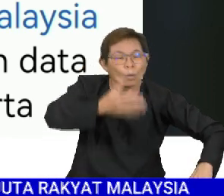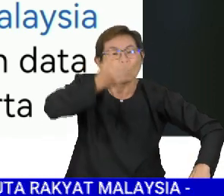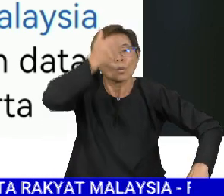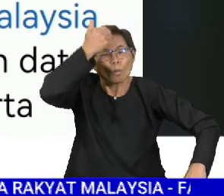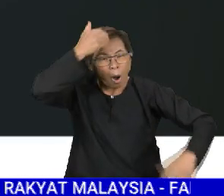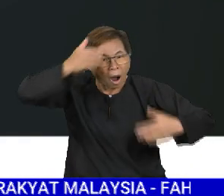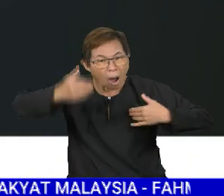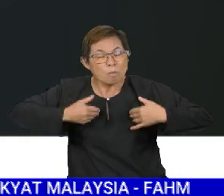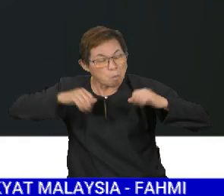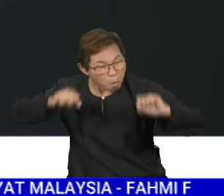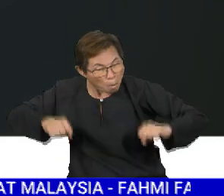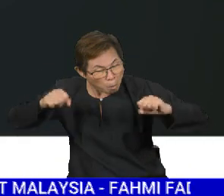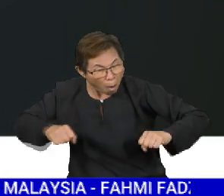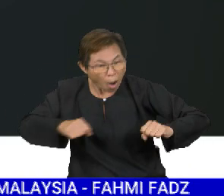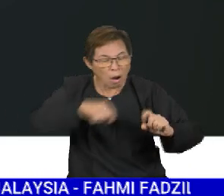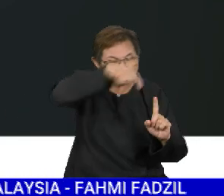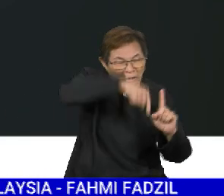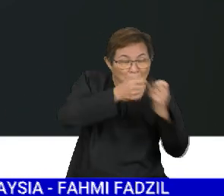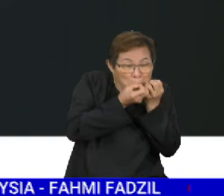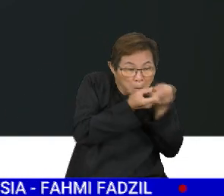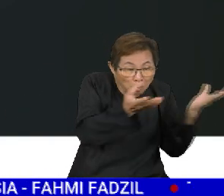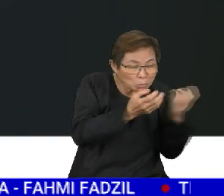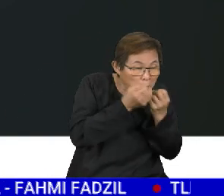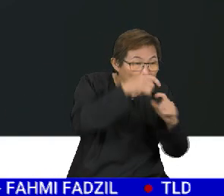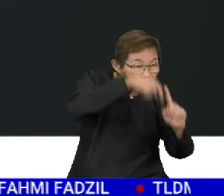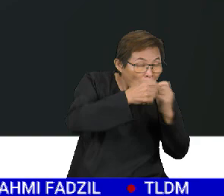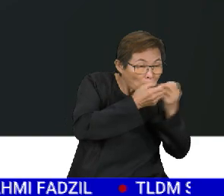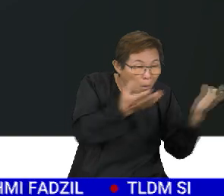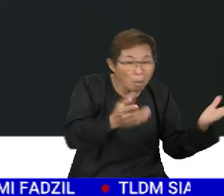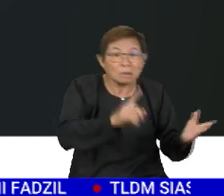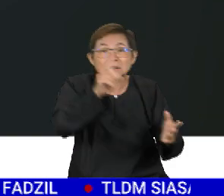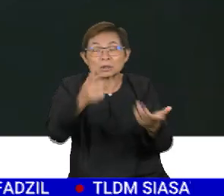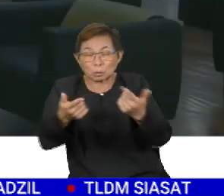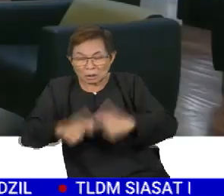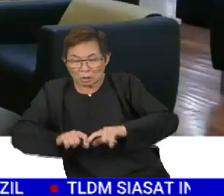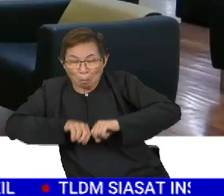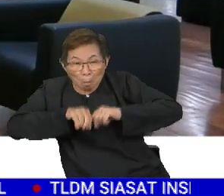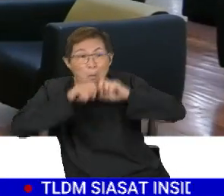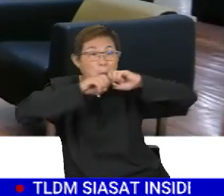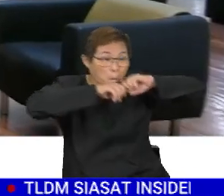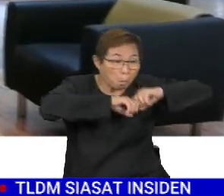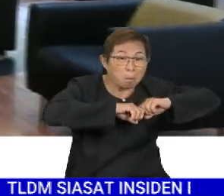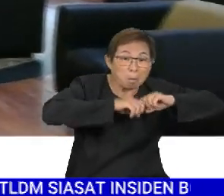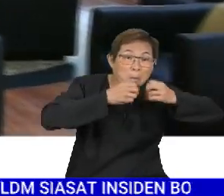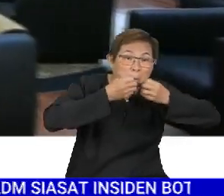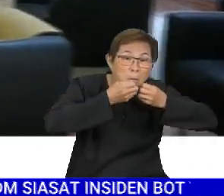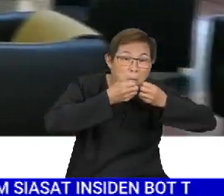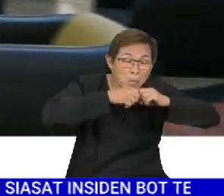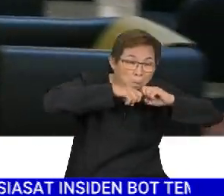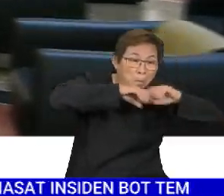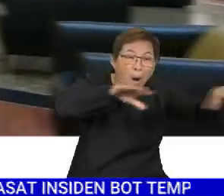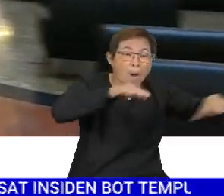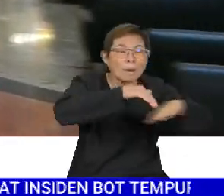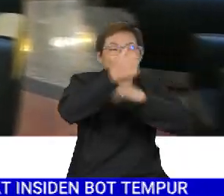terdapat potensi data yang di dakwah bocor adalah merujuk kepada satu insiden kebocoran yang berlaku pada tahun 2018